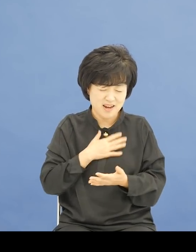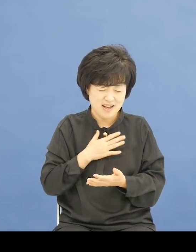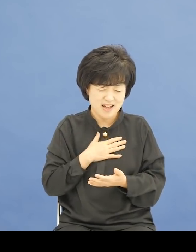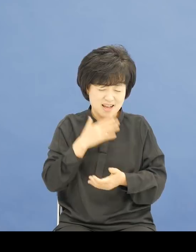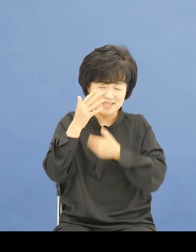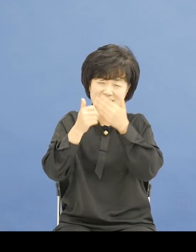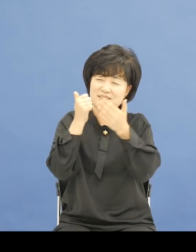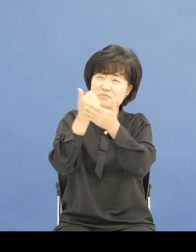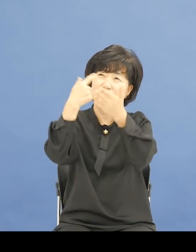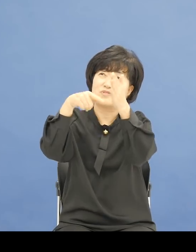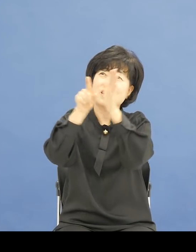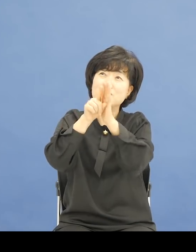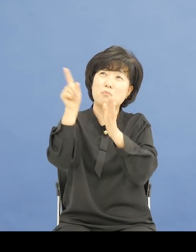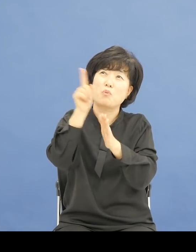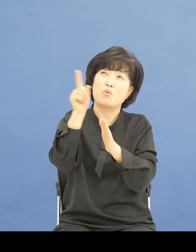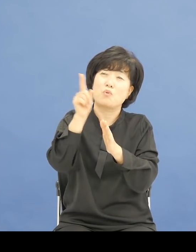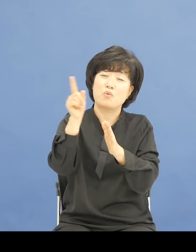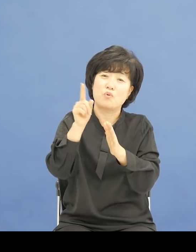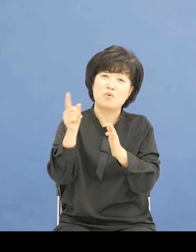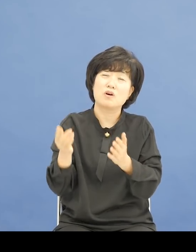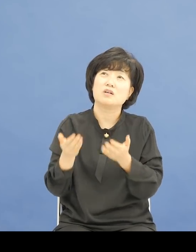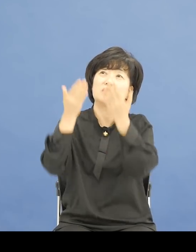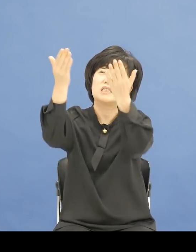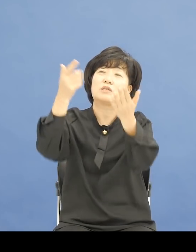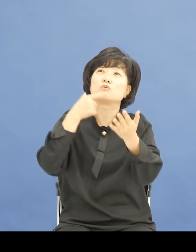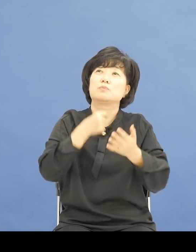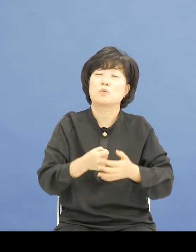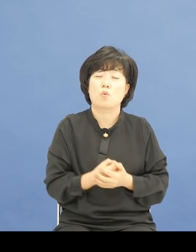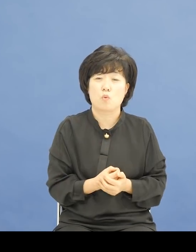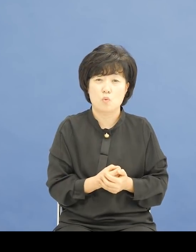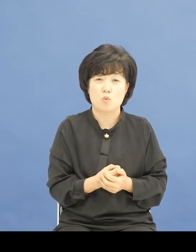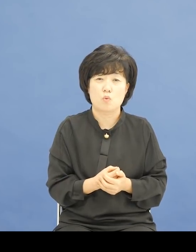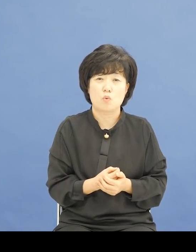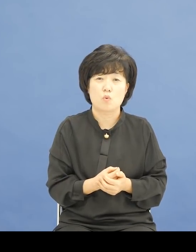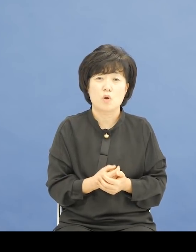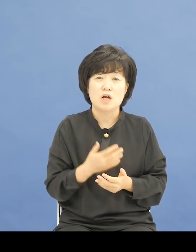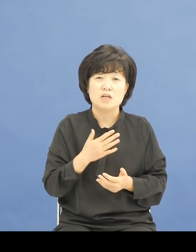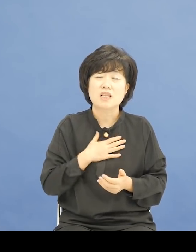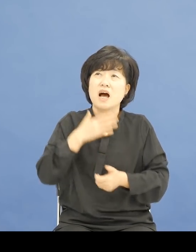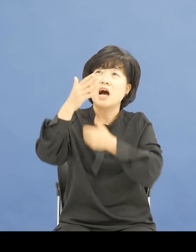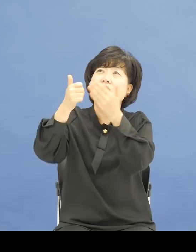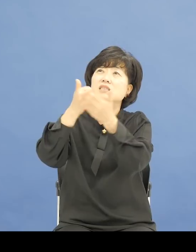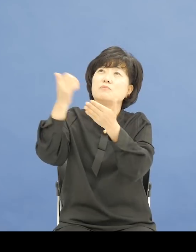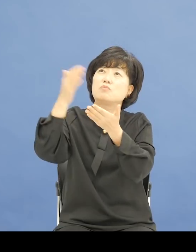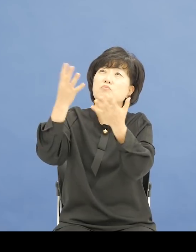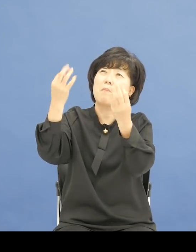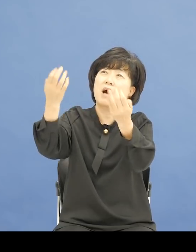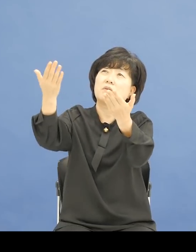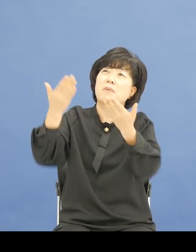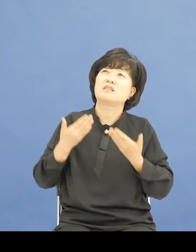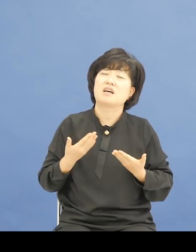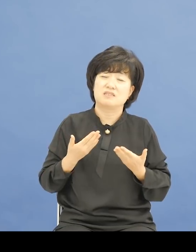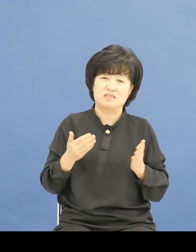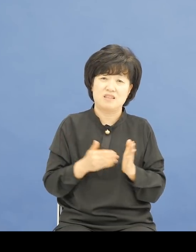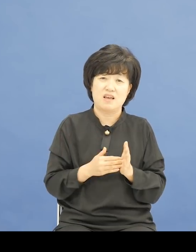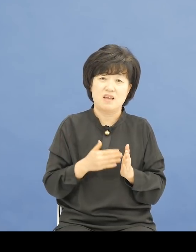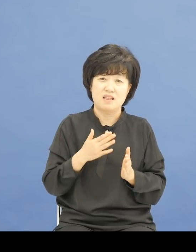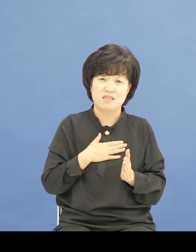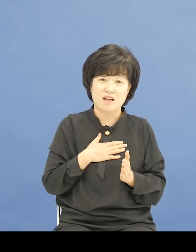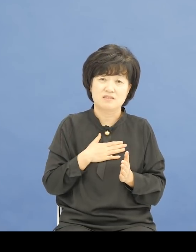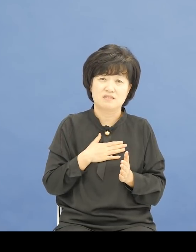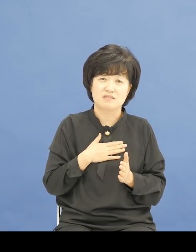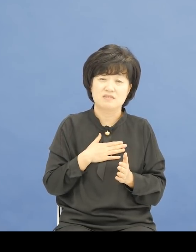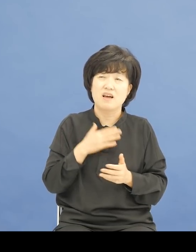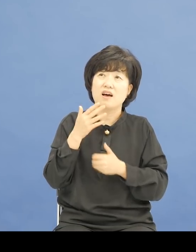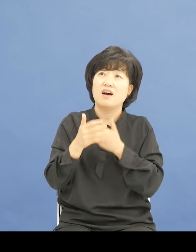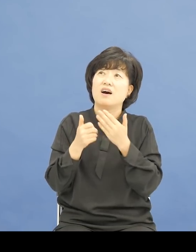내가 하나님을 위해서 뭔가 드리고 싶고 나는 하나님한테 이렇게 많이 받았는데